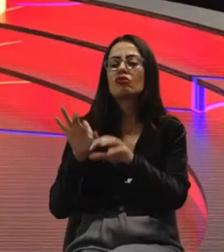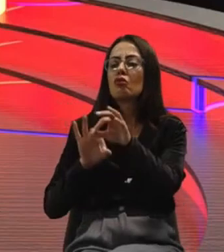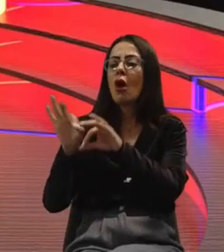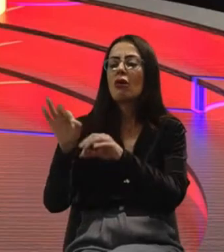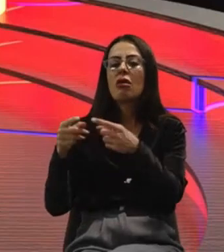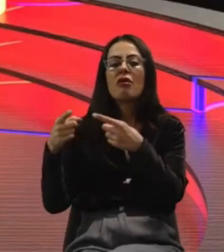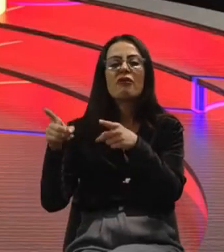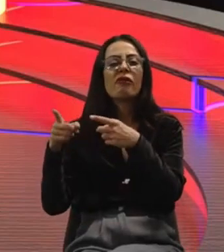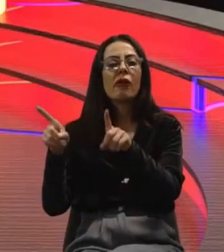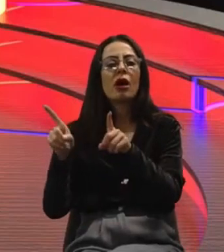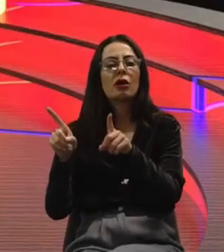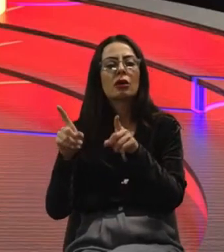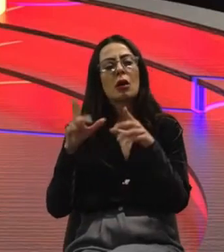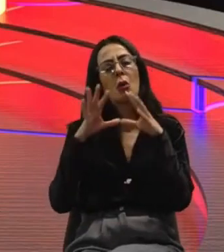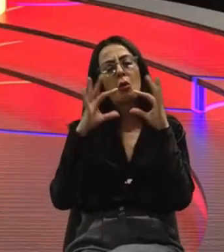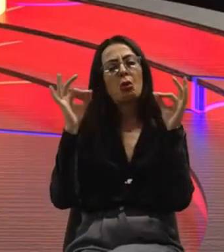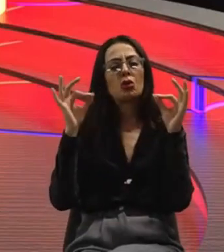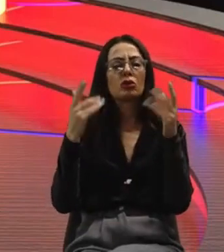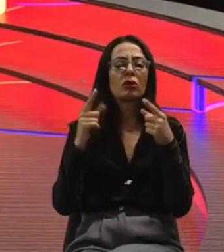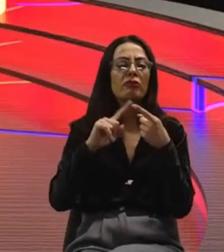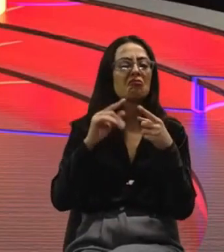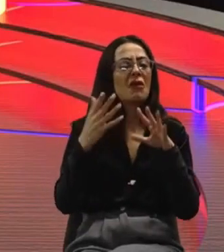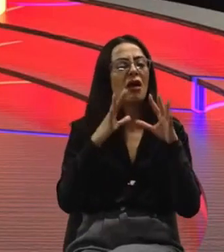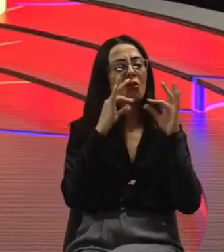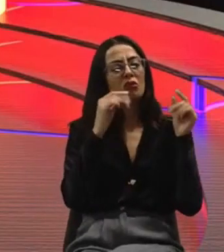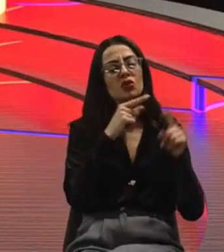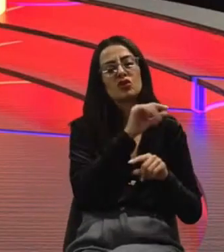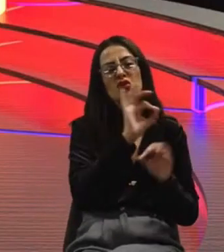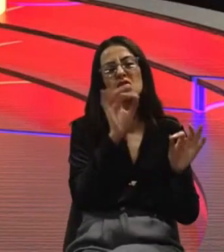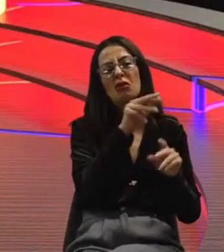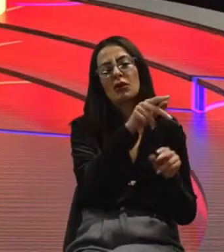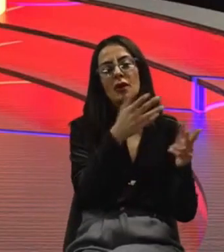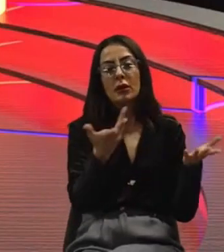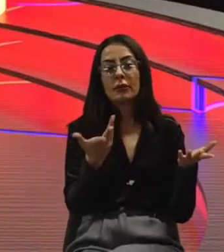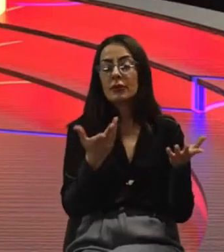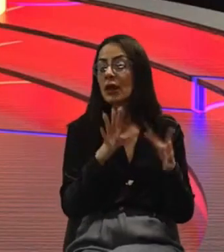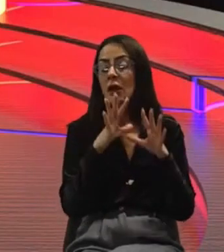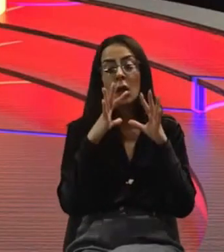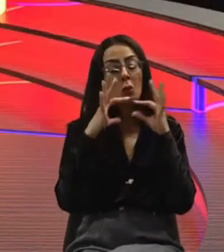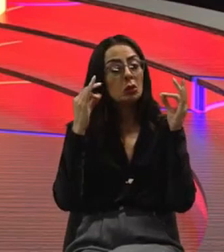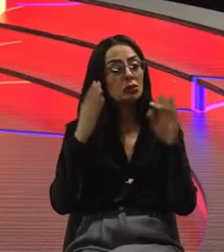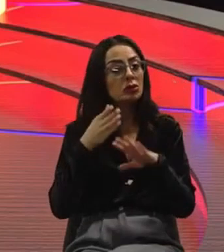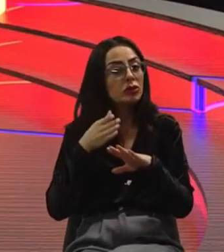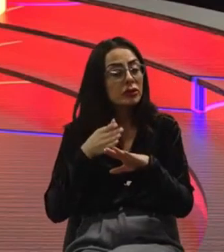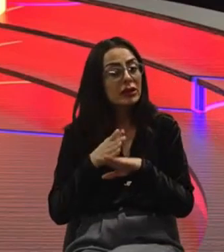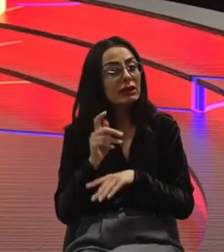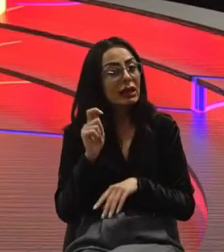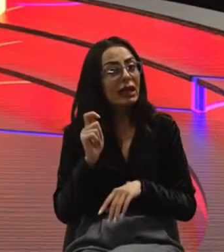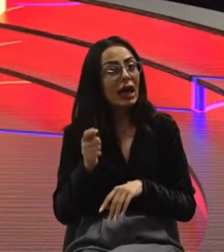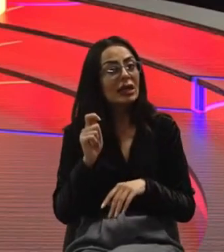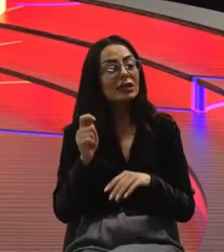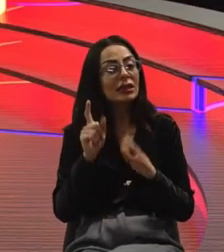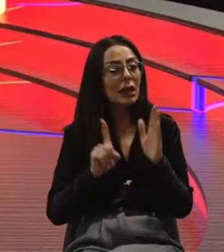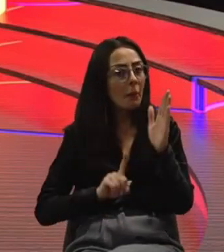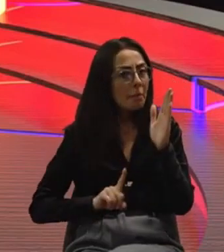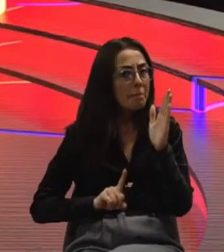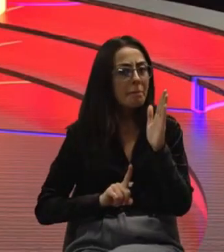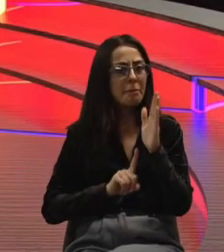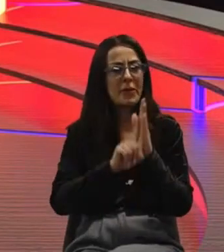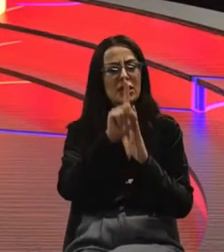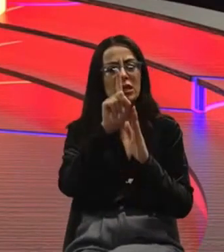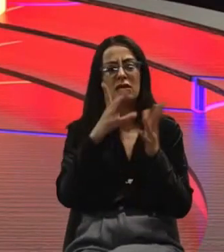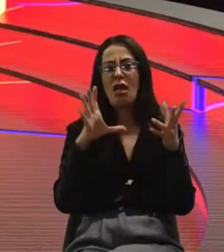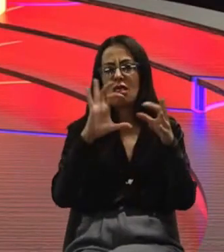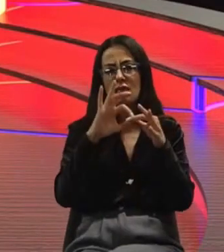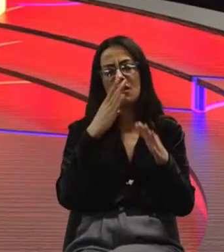Mutlular böyle bir şey yok yani Zaten mutluluğun gerçekten kariyerinizin erişti noktayla da bir ilgisi